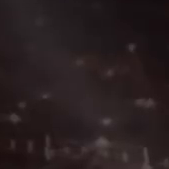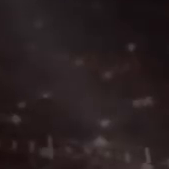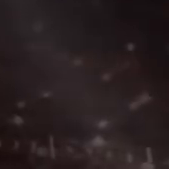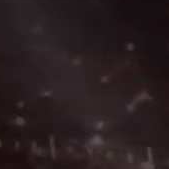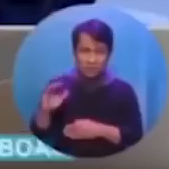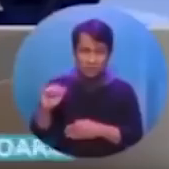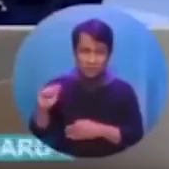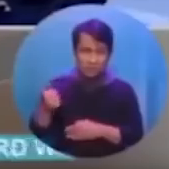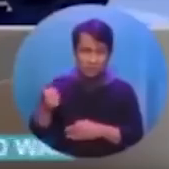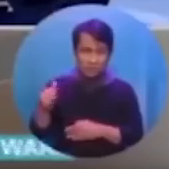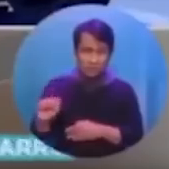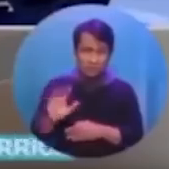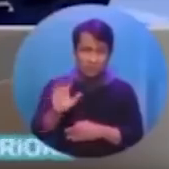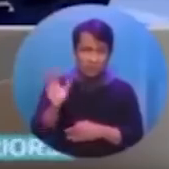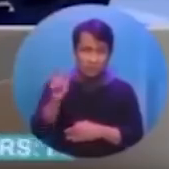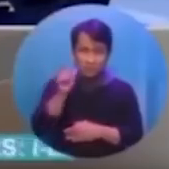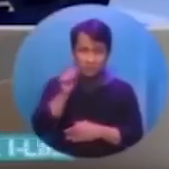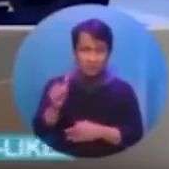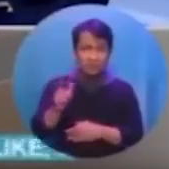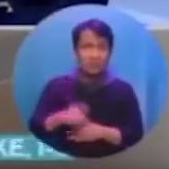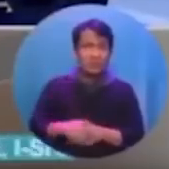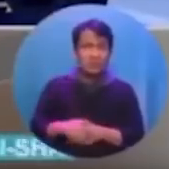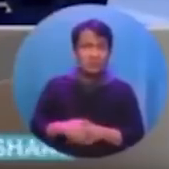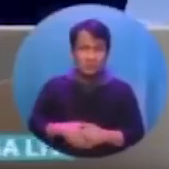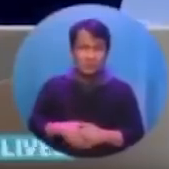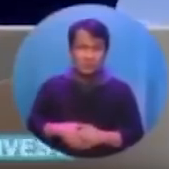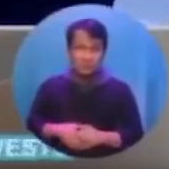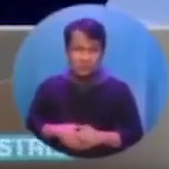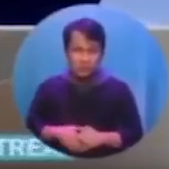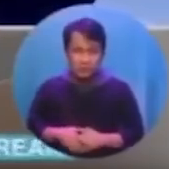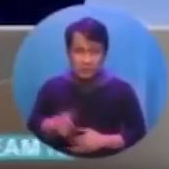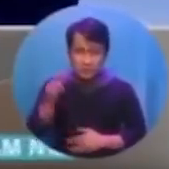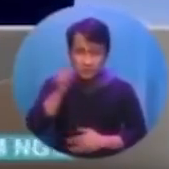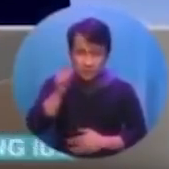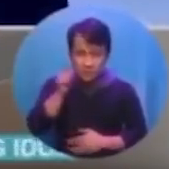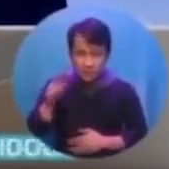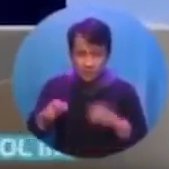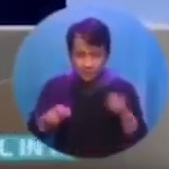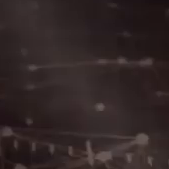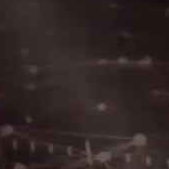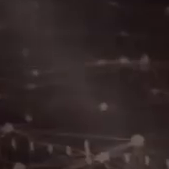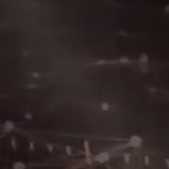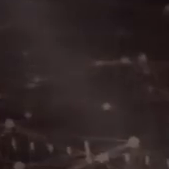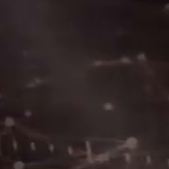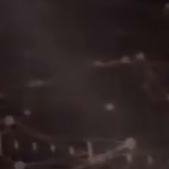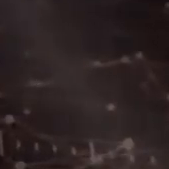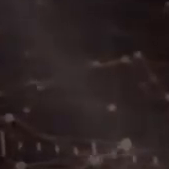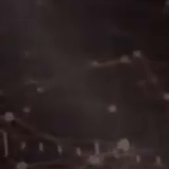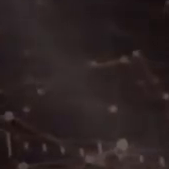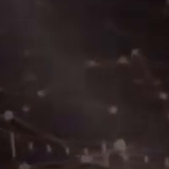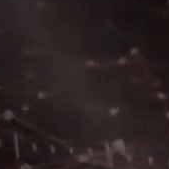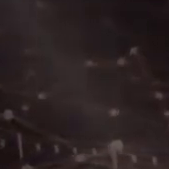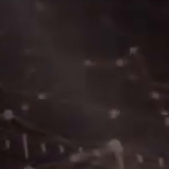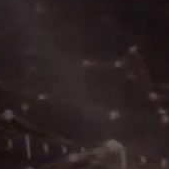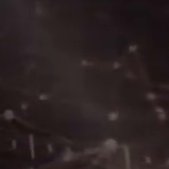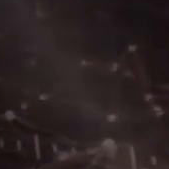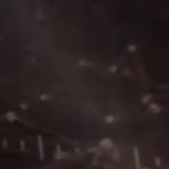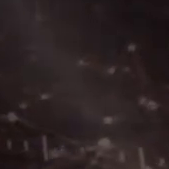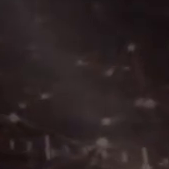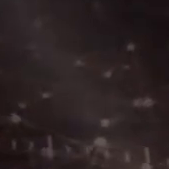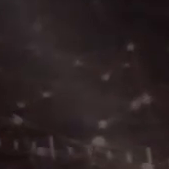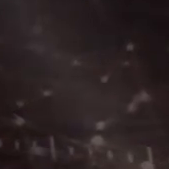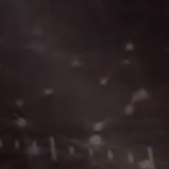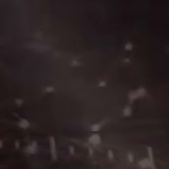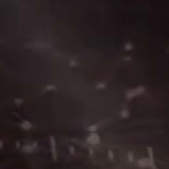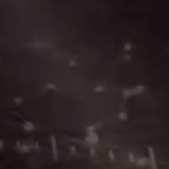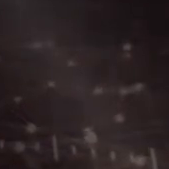magandang umaga po. Magandang umaga po, Idol. Dinukot po na anak nyo ay si Harjan. Opo, Idol. Saan